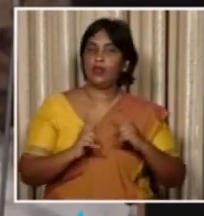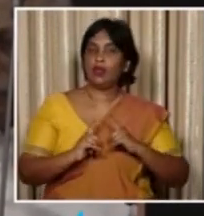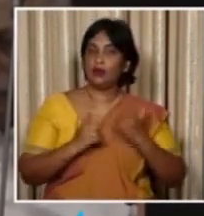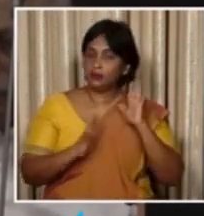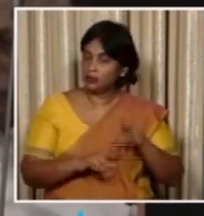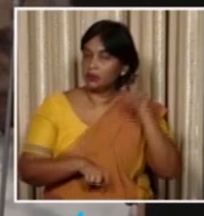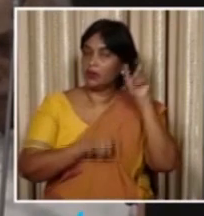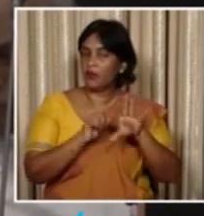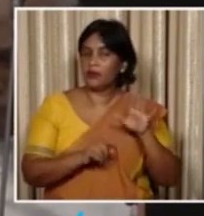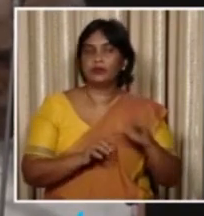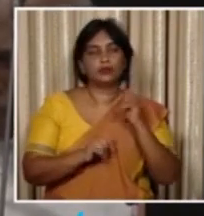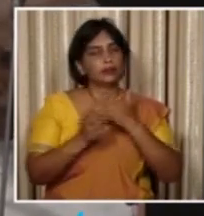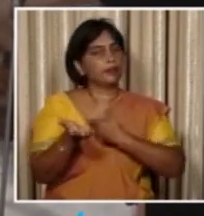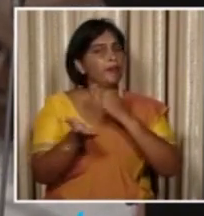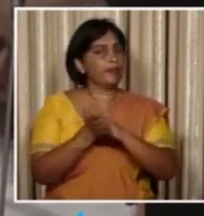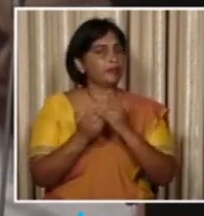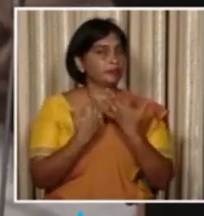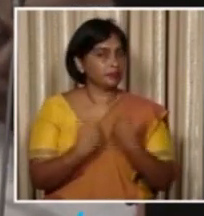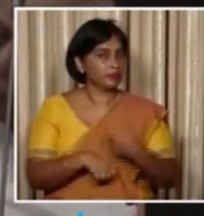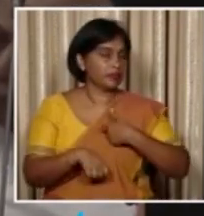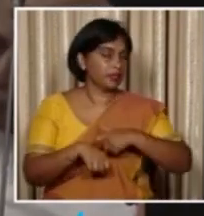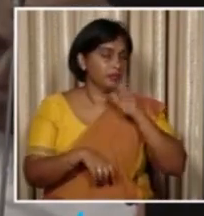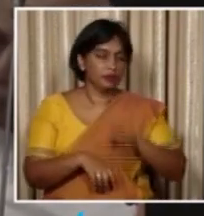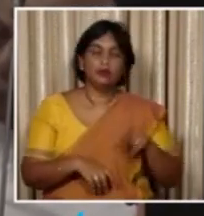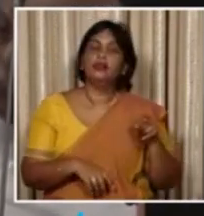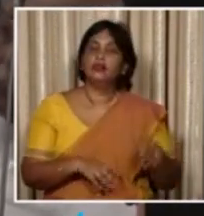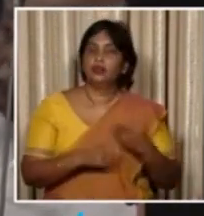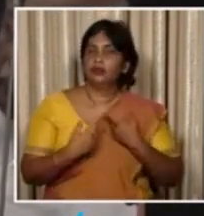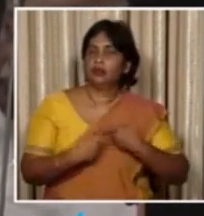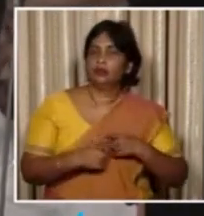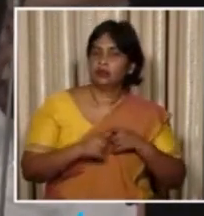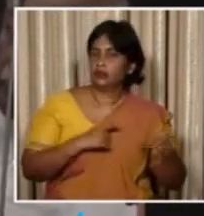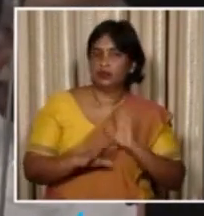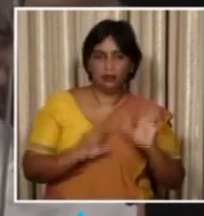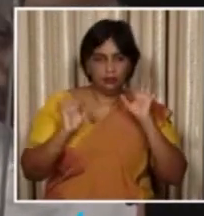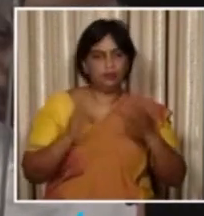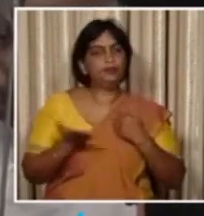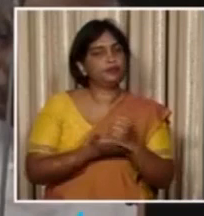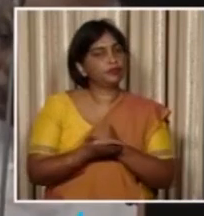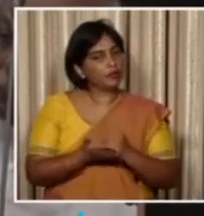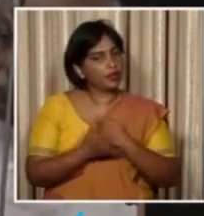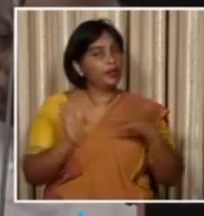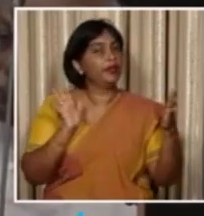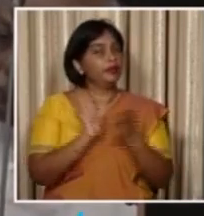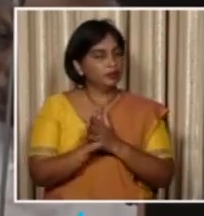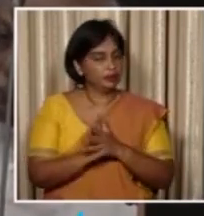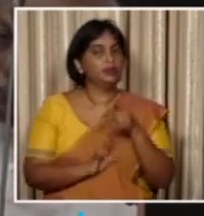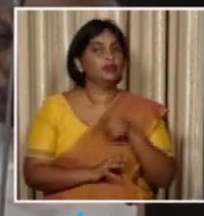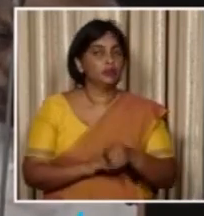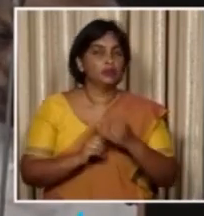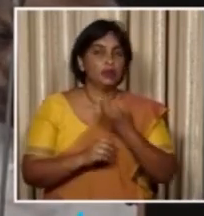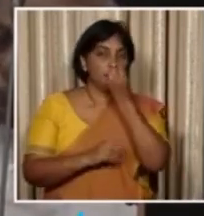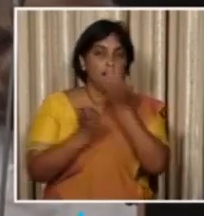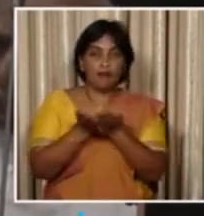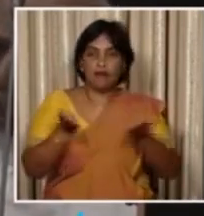පරපුර වෙනුවෙන් යමක් කරන්න අපට ලැබෙන මේ අවස්ථාව පැහැර හරින්න එපා. අප සියලු දෙනාම එකතු වෙලා මේ මල්